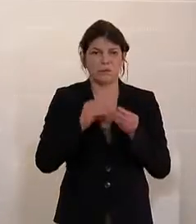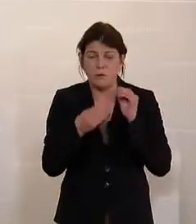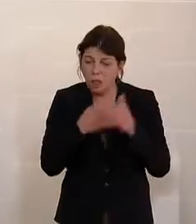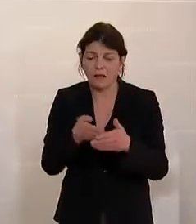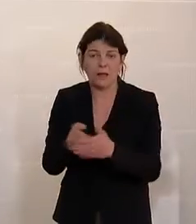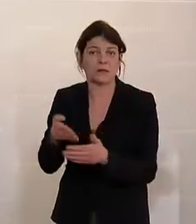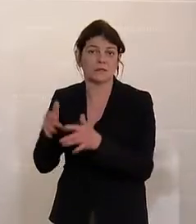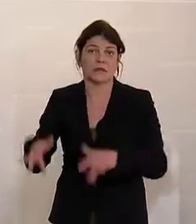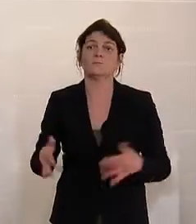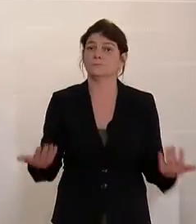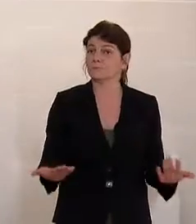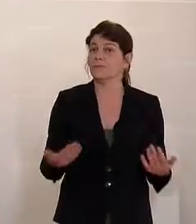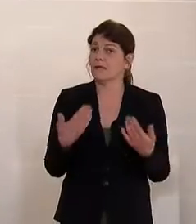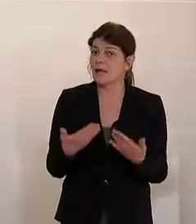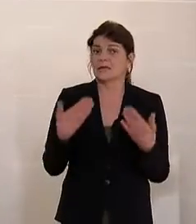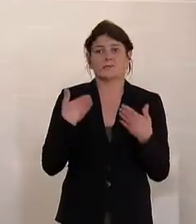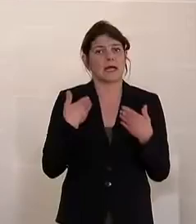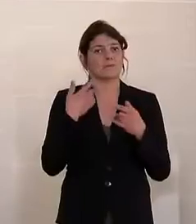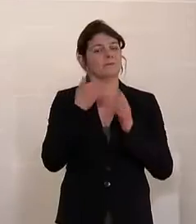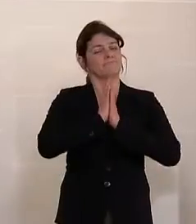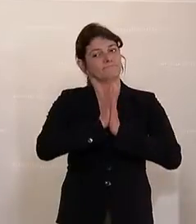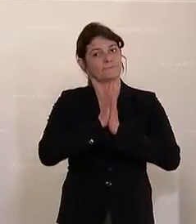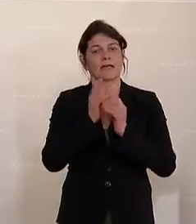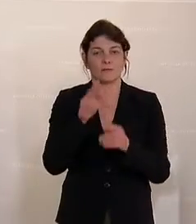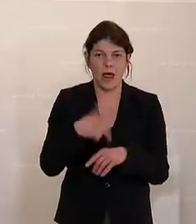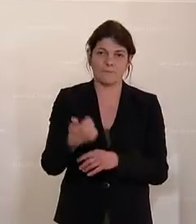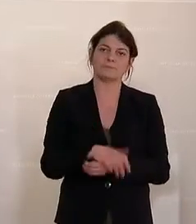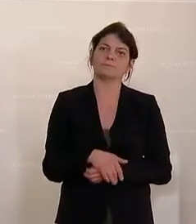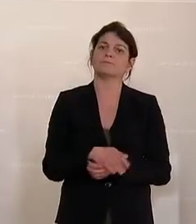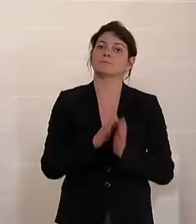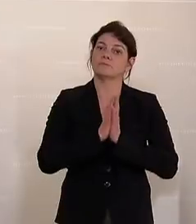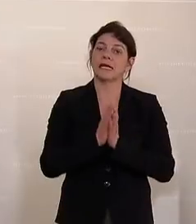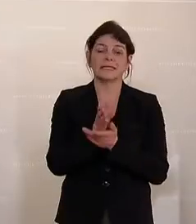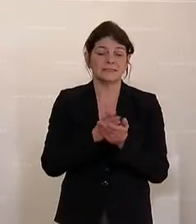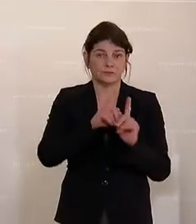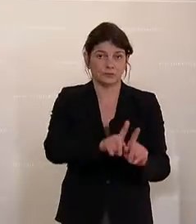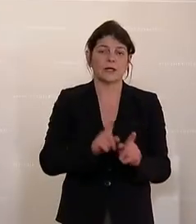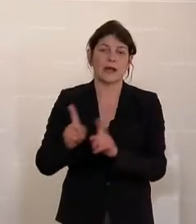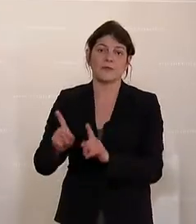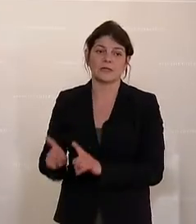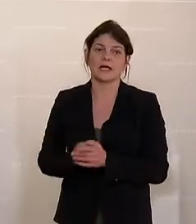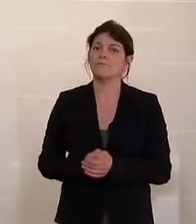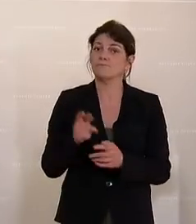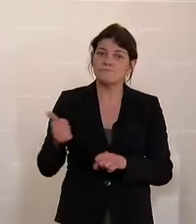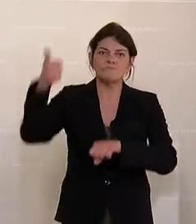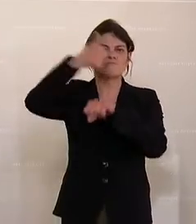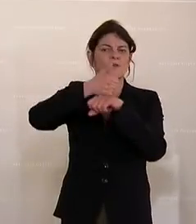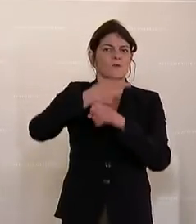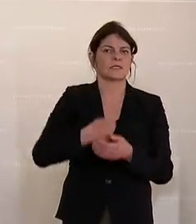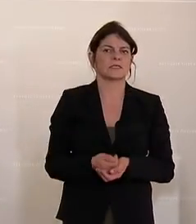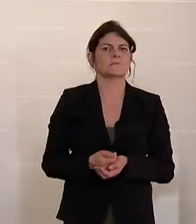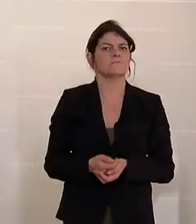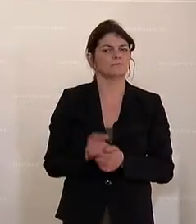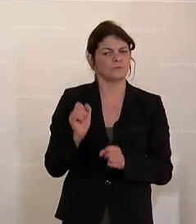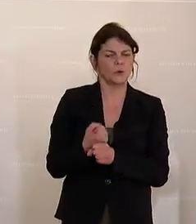Und halte auch hier wieder mein Plädoyer dafür, dass in den Dienststellen die Vorgesetzten